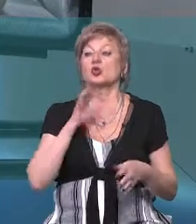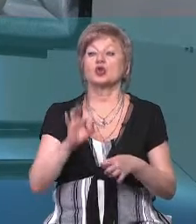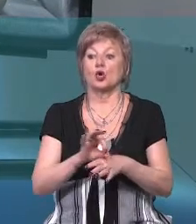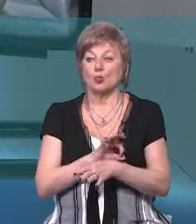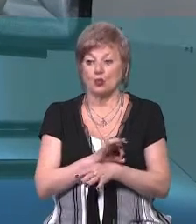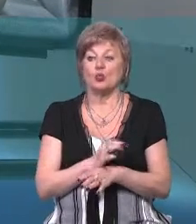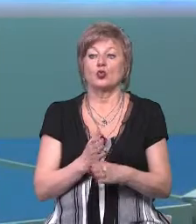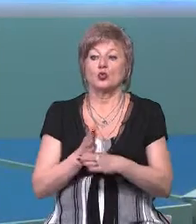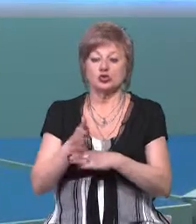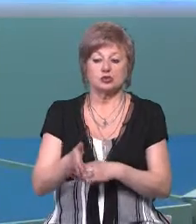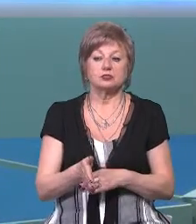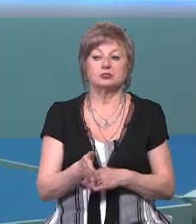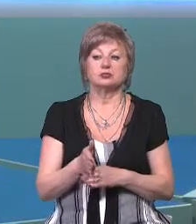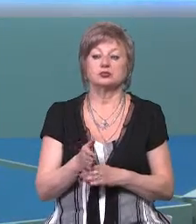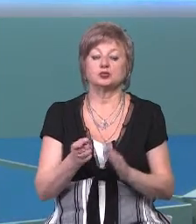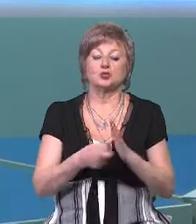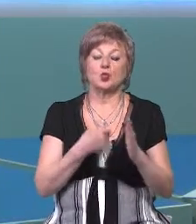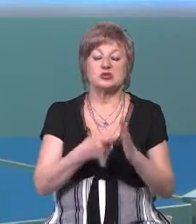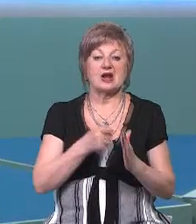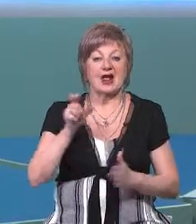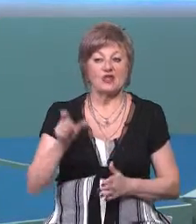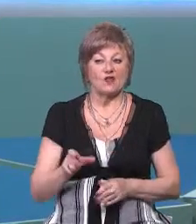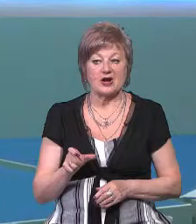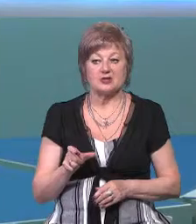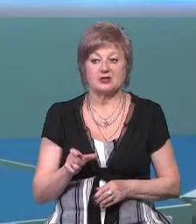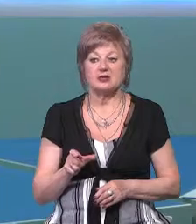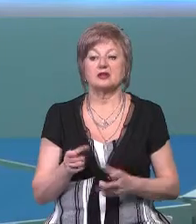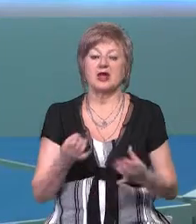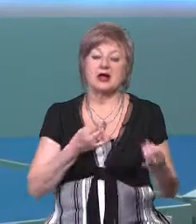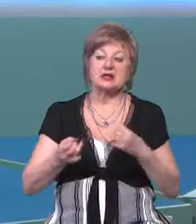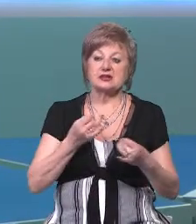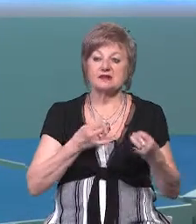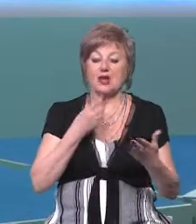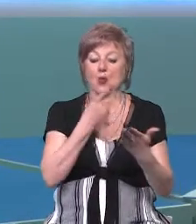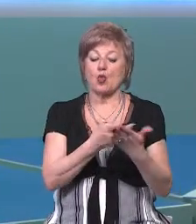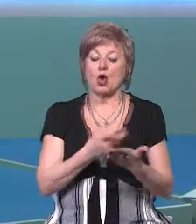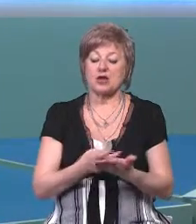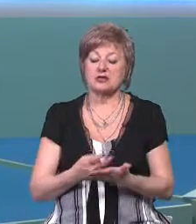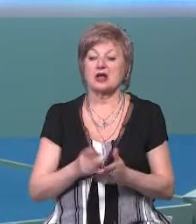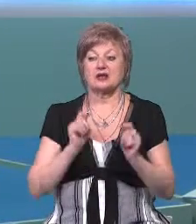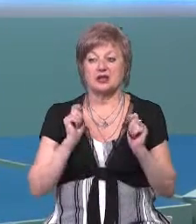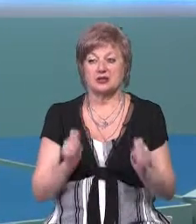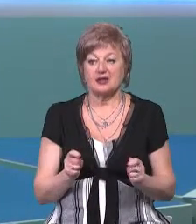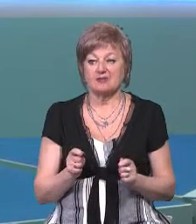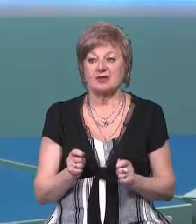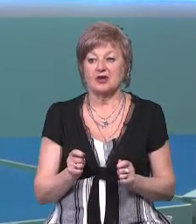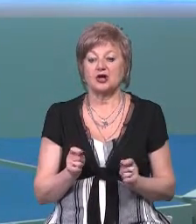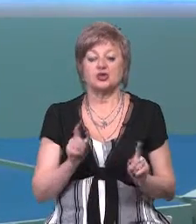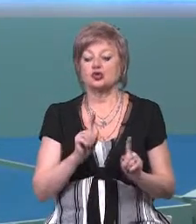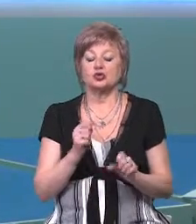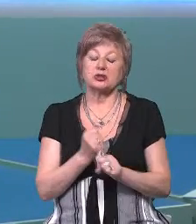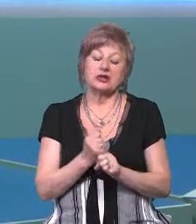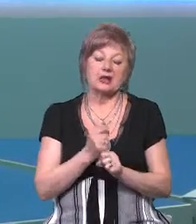Сьогодні чоловік був у слідчого, розмовляв, там давав покази, там експеримент вони робили.